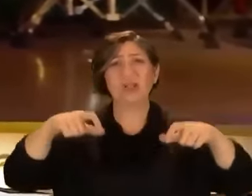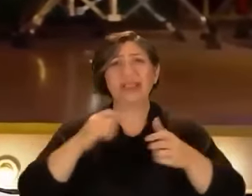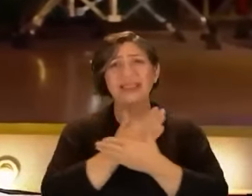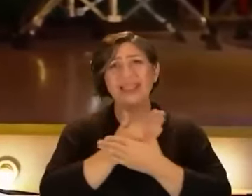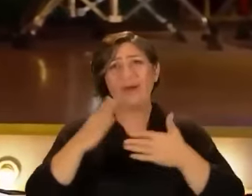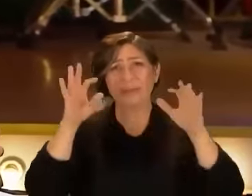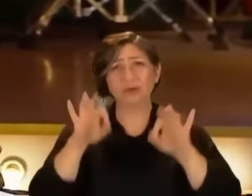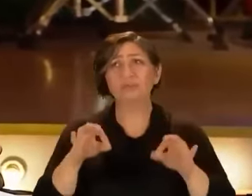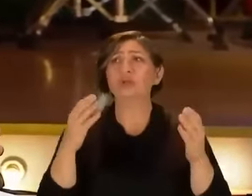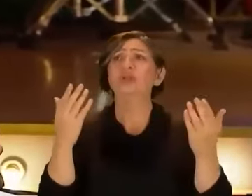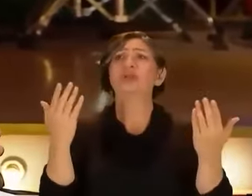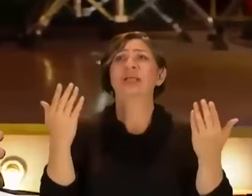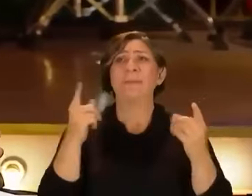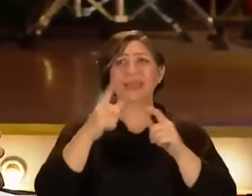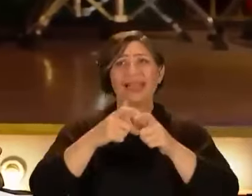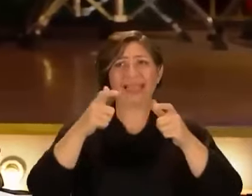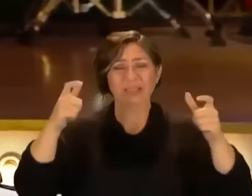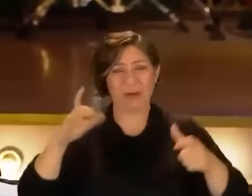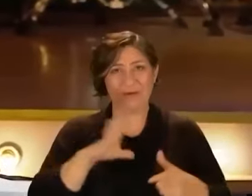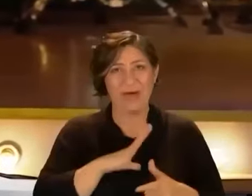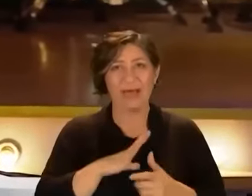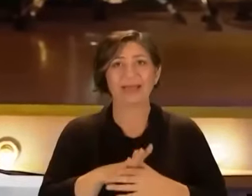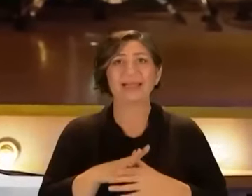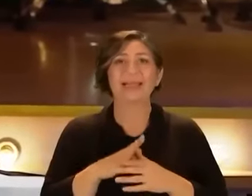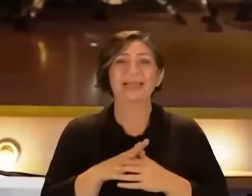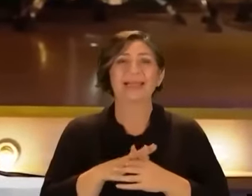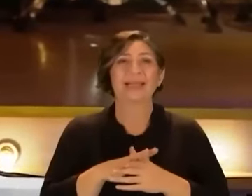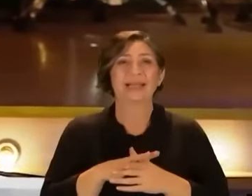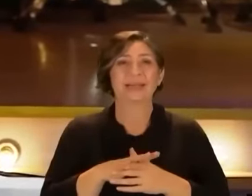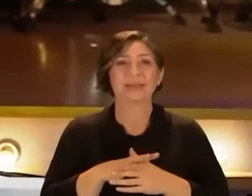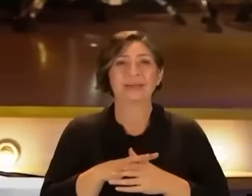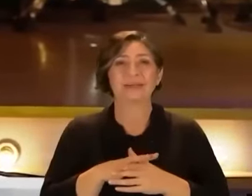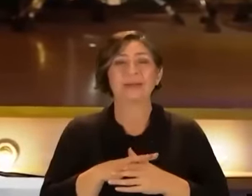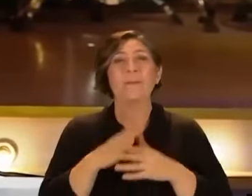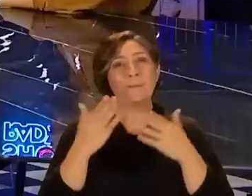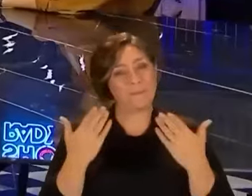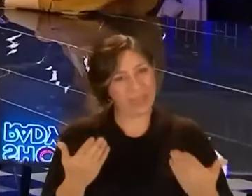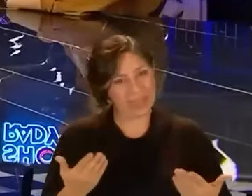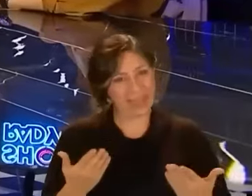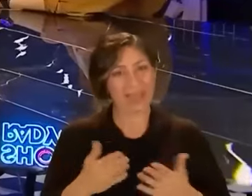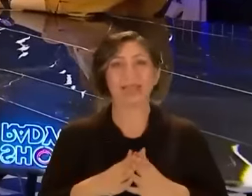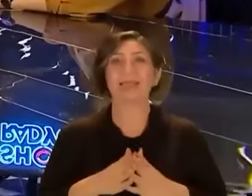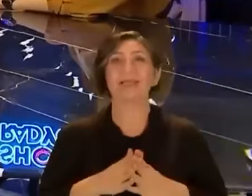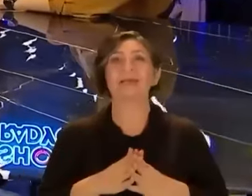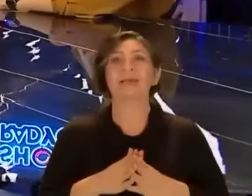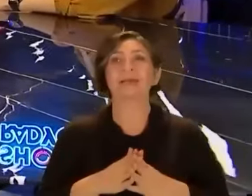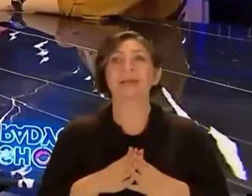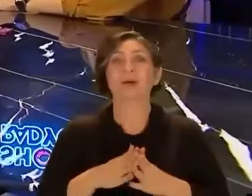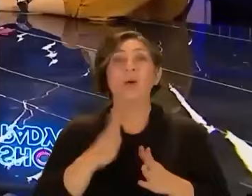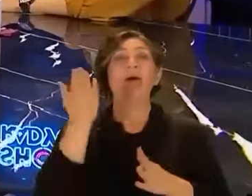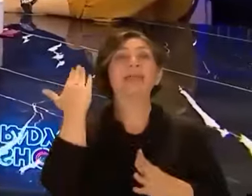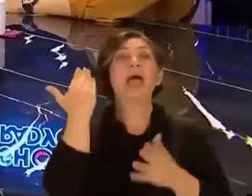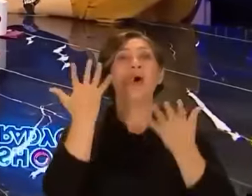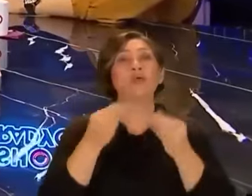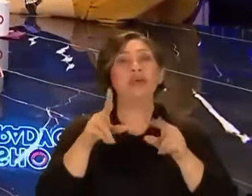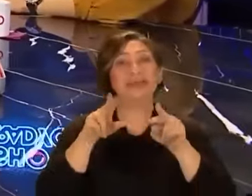etmeye başladım inşallah. Değil mi? Bir gelişme var. Hafif bir gelişme. Değil mi? Evet. Peki bir şey o eskiden